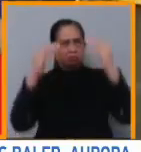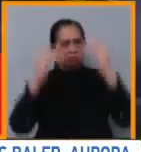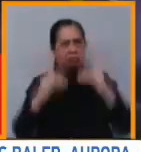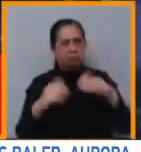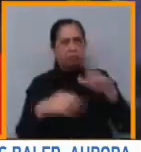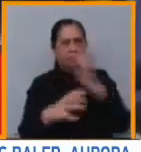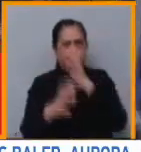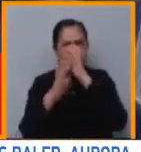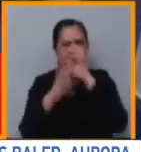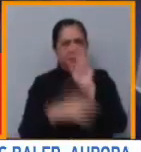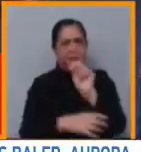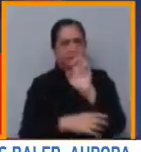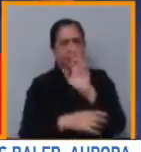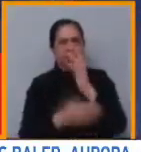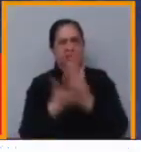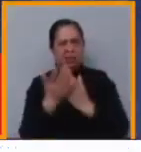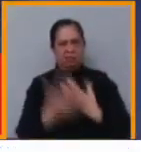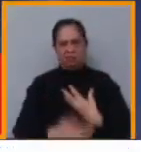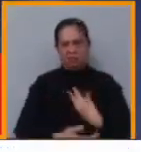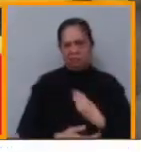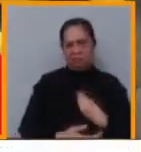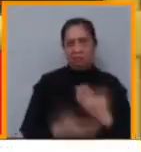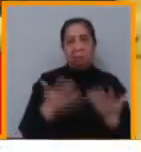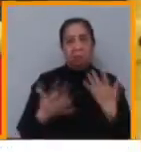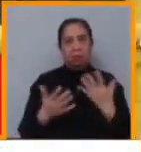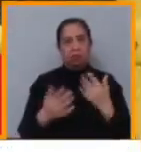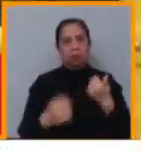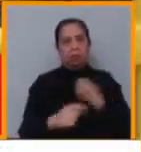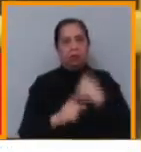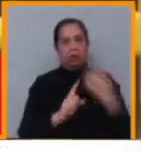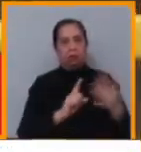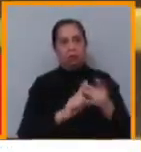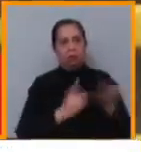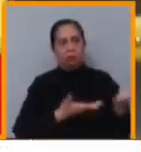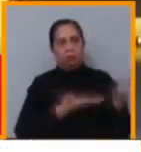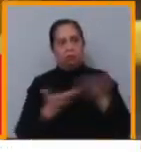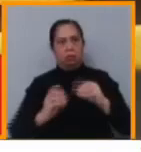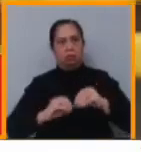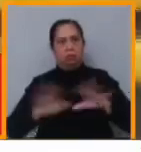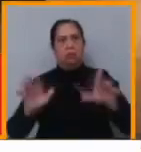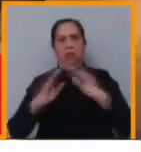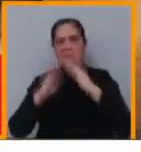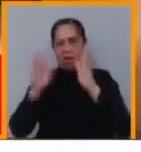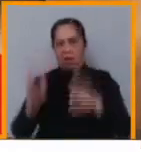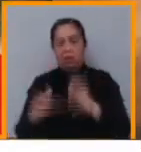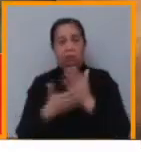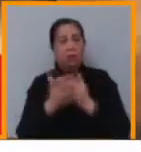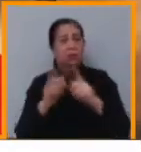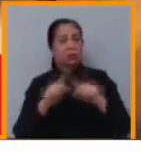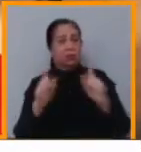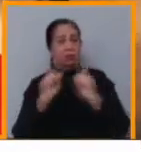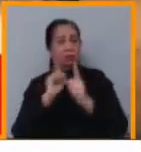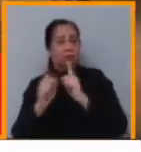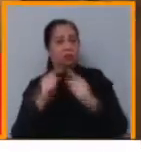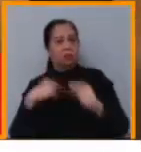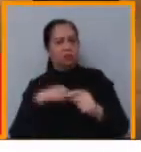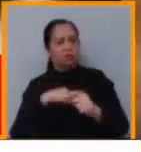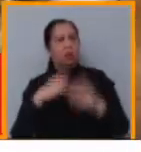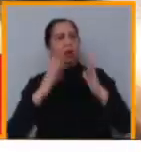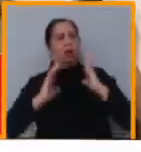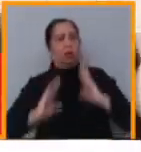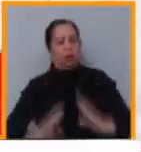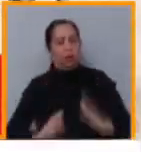ilan kinakabahan. Baka raw kasi sila pa ang magdala ng virus sa bahay. Pero ang ilan din na nakausap ko, naibsan ang takot dahil